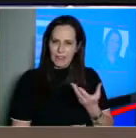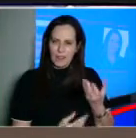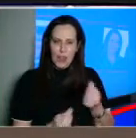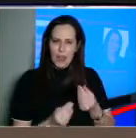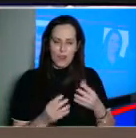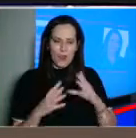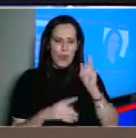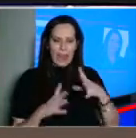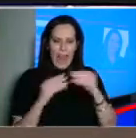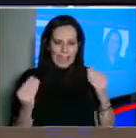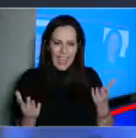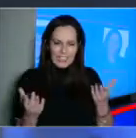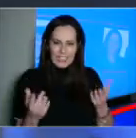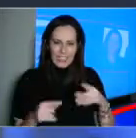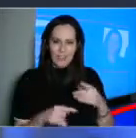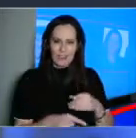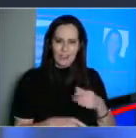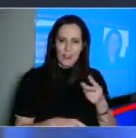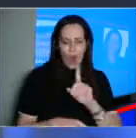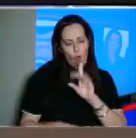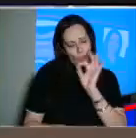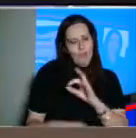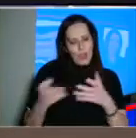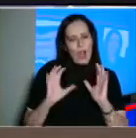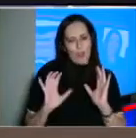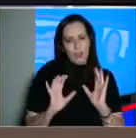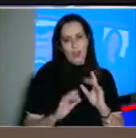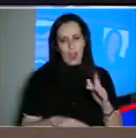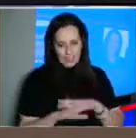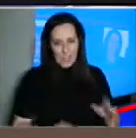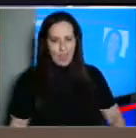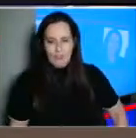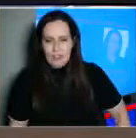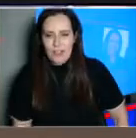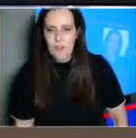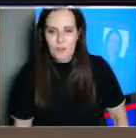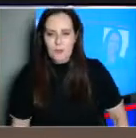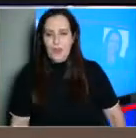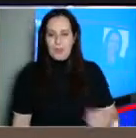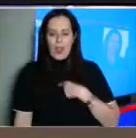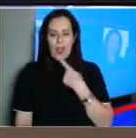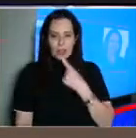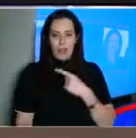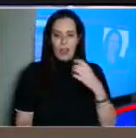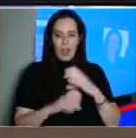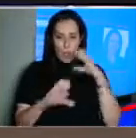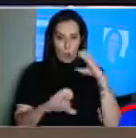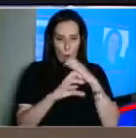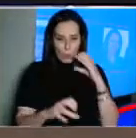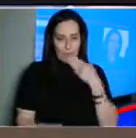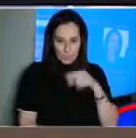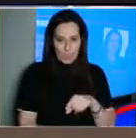טקסי, עוד סוג של... בוא לא נעלי וחברות... סליחה, אבל שוב אני רק אגיד שהתחבורה הציבורית